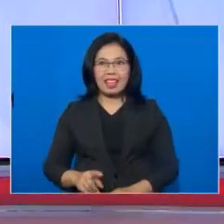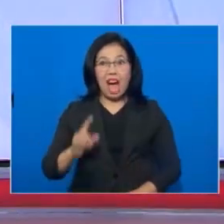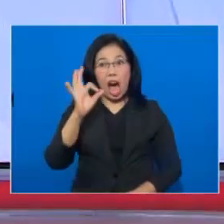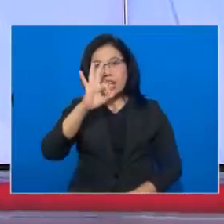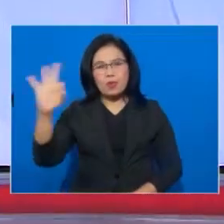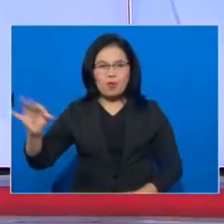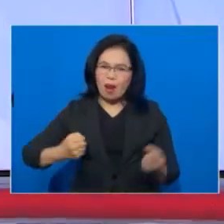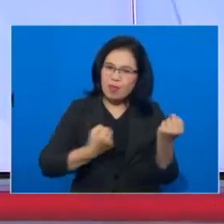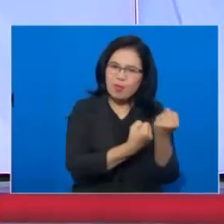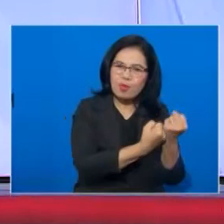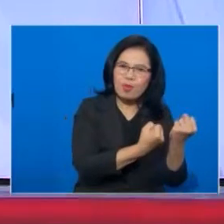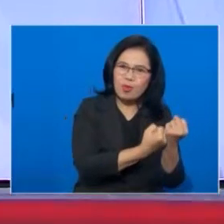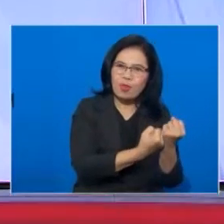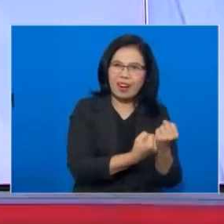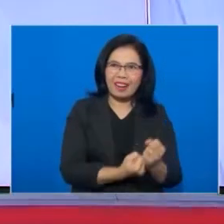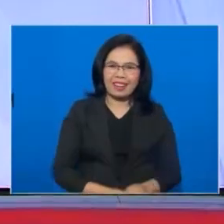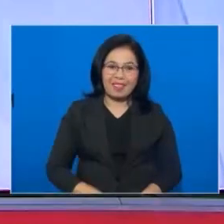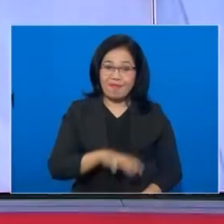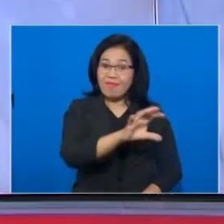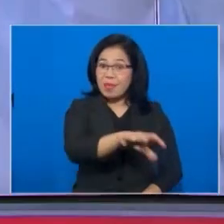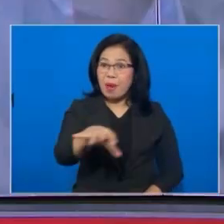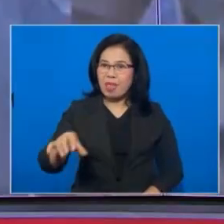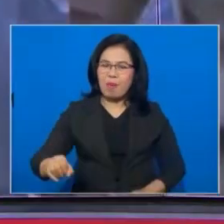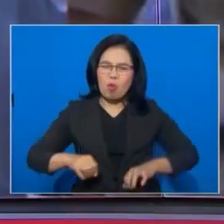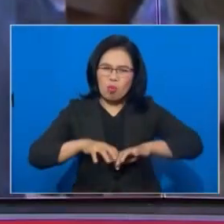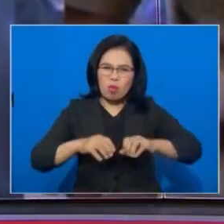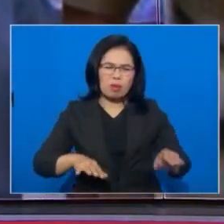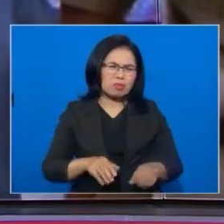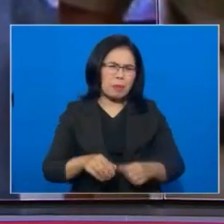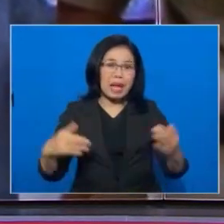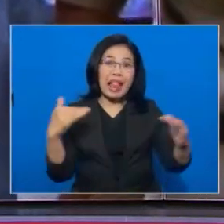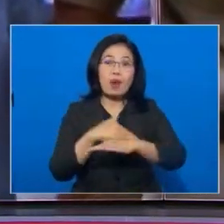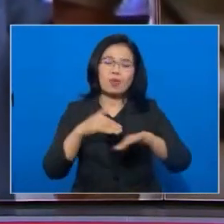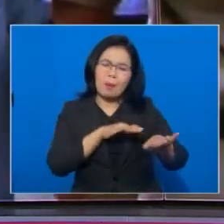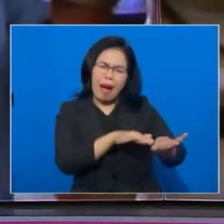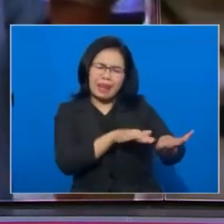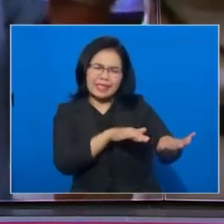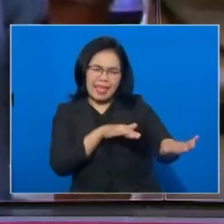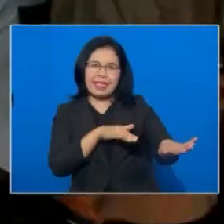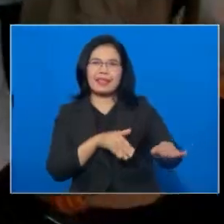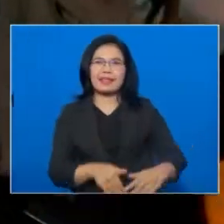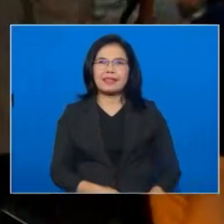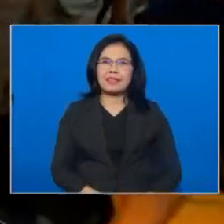paslon membludak memenuhi lokasi kampanye akbar hingga memicu kemacetan lalu lintas.